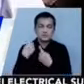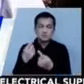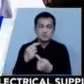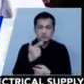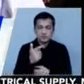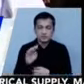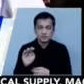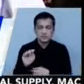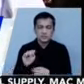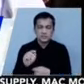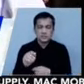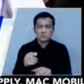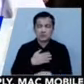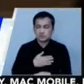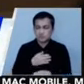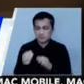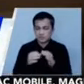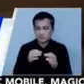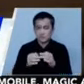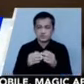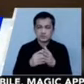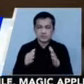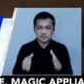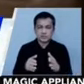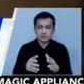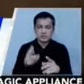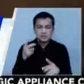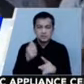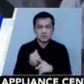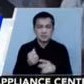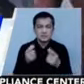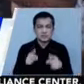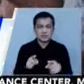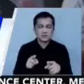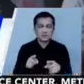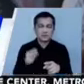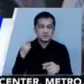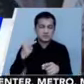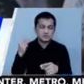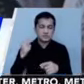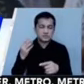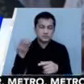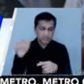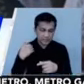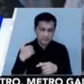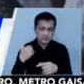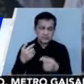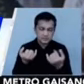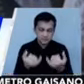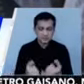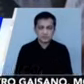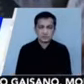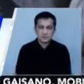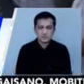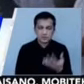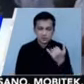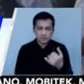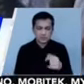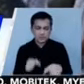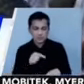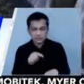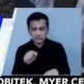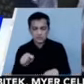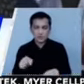sa mga estudyante ang mga implikasyon ng mga nangyari noong nakaraan sa kasalukuyan. Kaya ganito kami, kaya ganyan ang ugali namin dahil sa